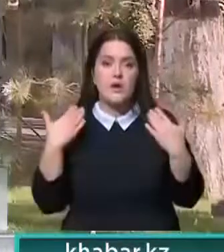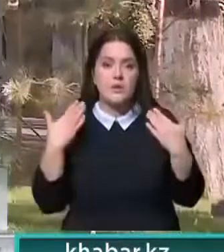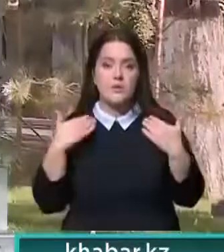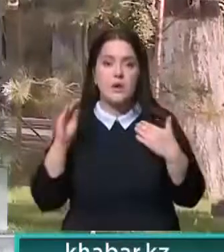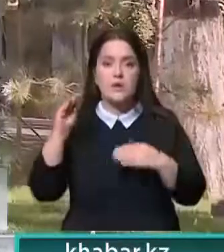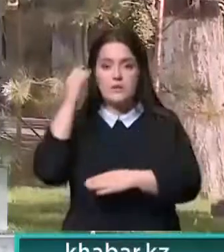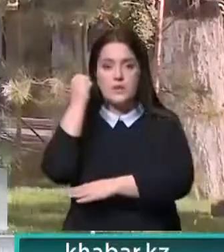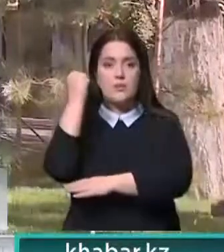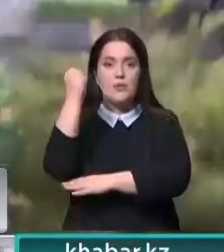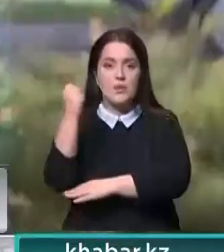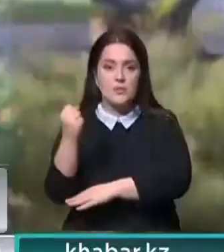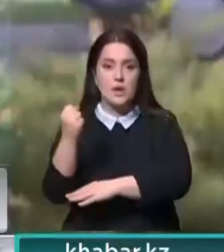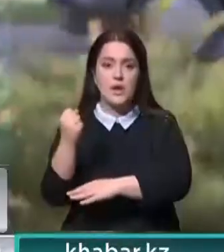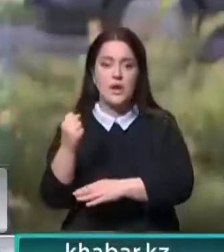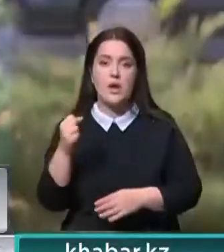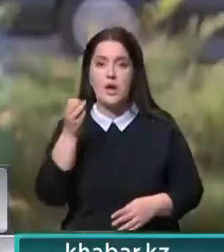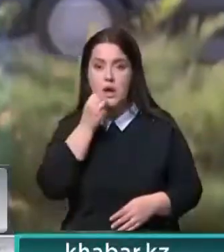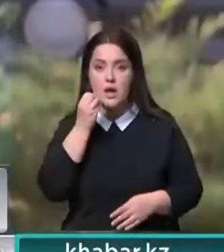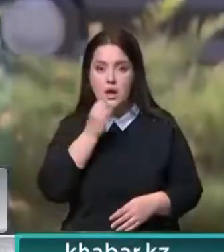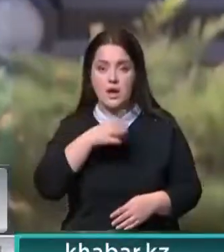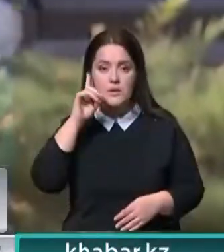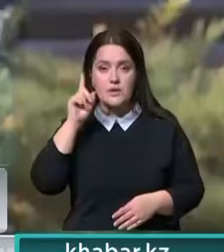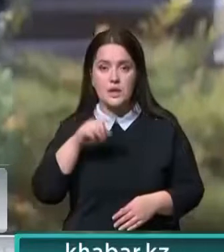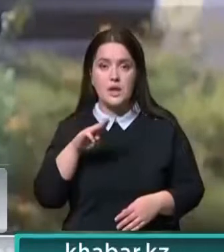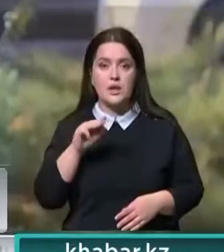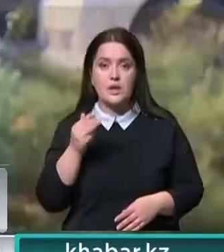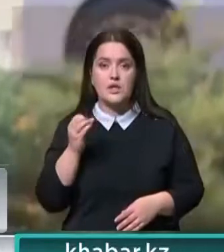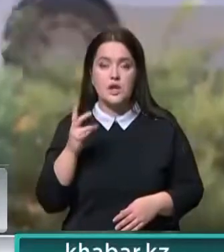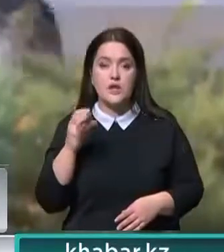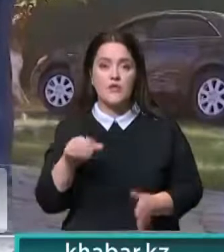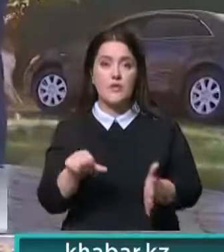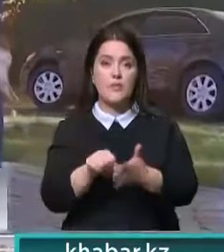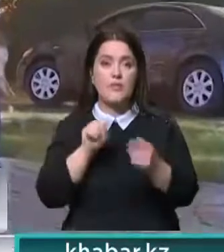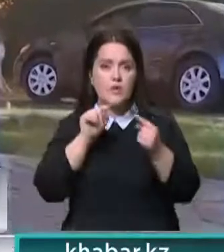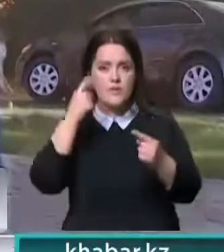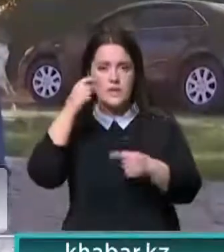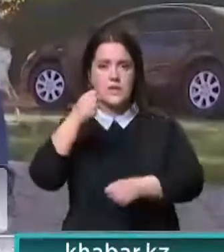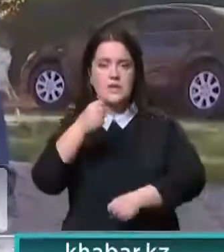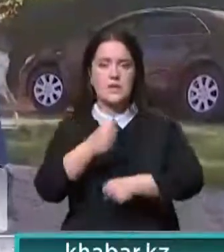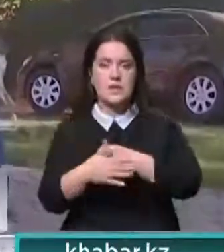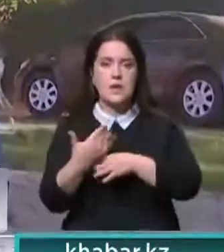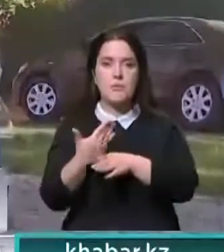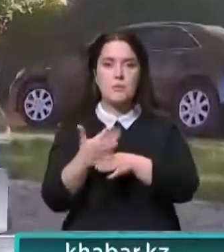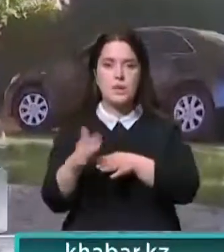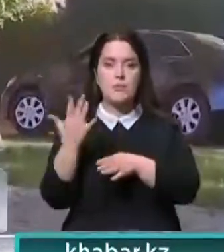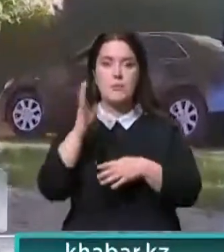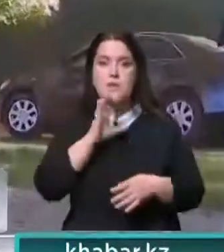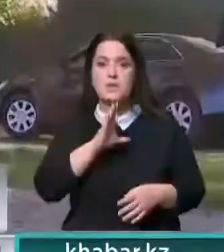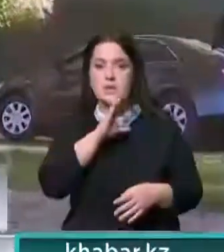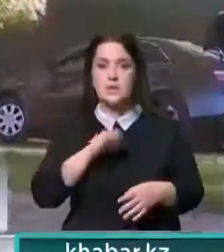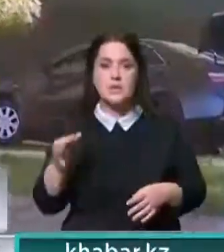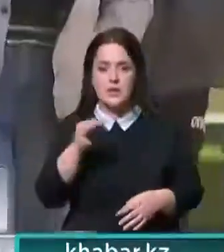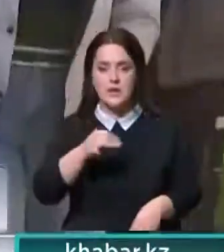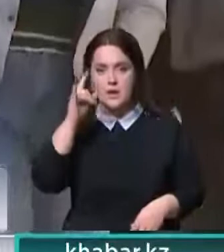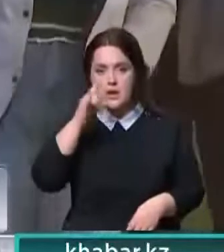улица, а в парке установили памятник. Ветераны образования хорошо знают, что Ташенов выступил против идеи центра об отделении